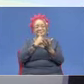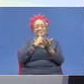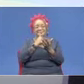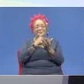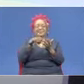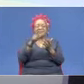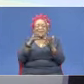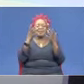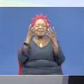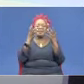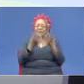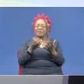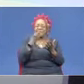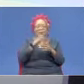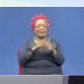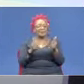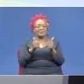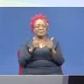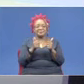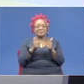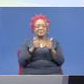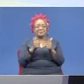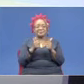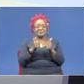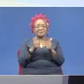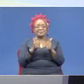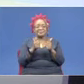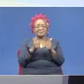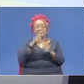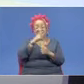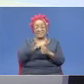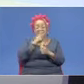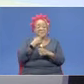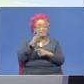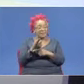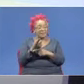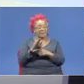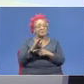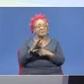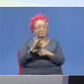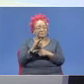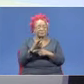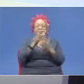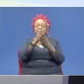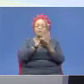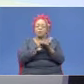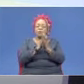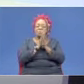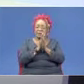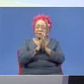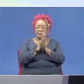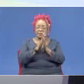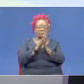Mwenyewe mzito amekula vizuri. Hapo hapo sana kuibia siri kwamba katika maisha Nuru kabla ya kuomba ni muhimu